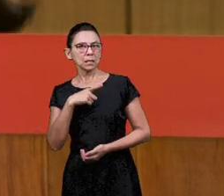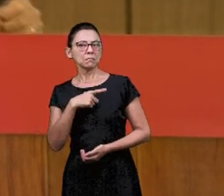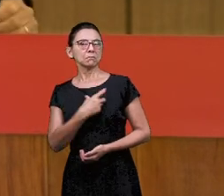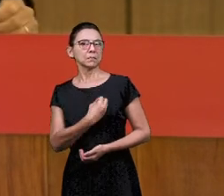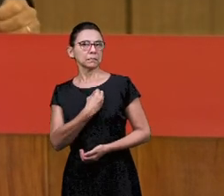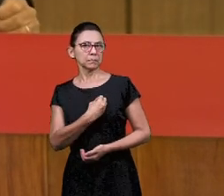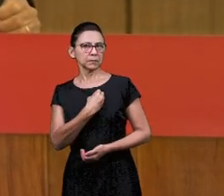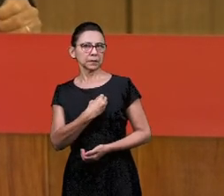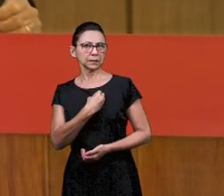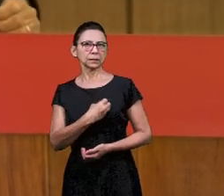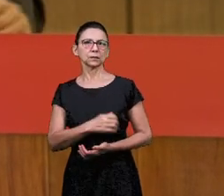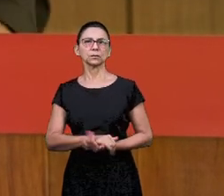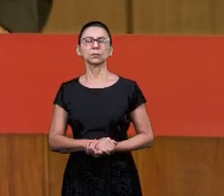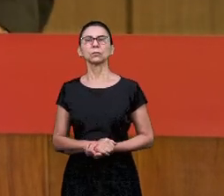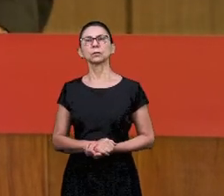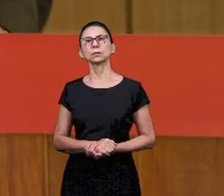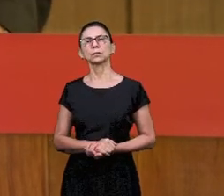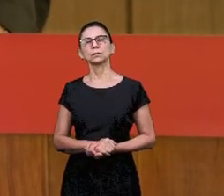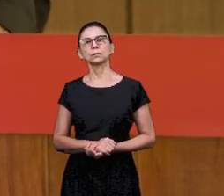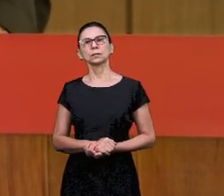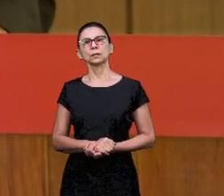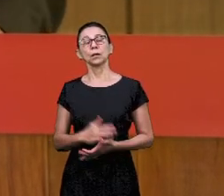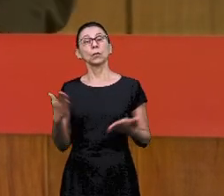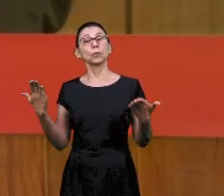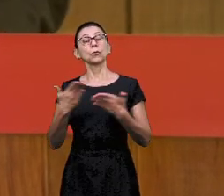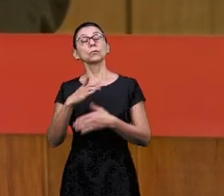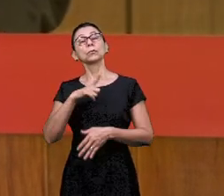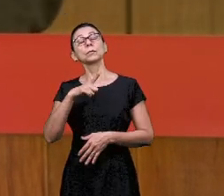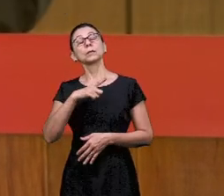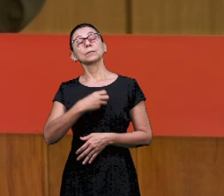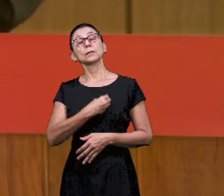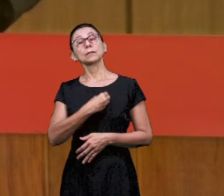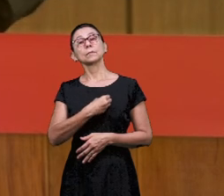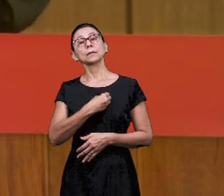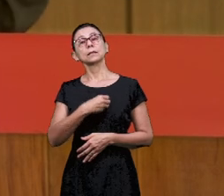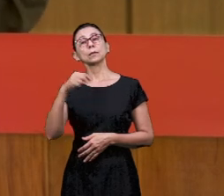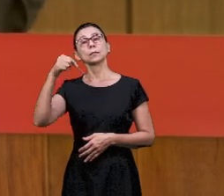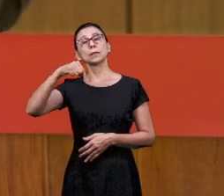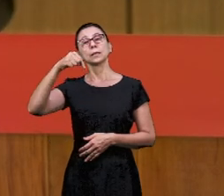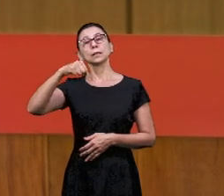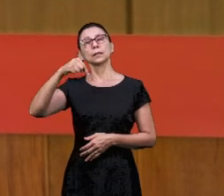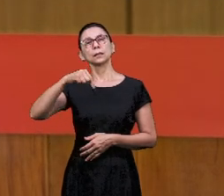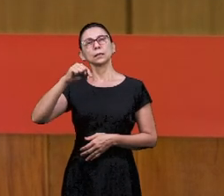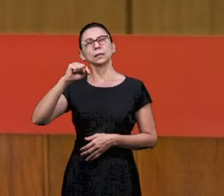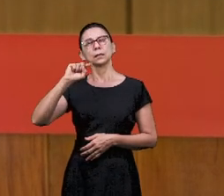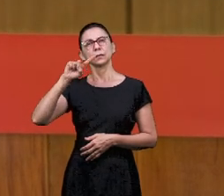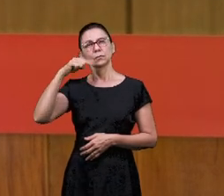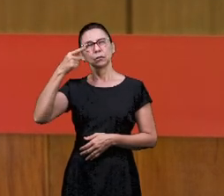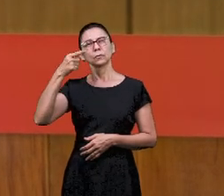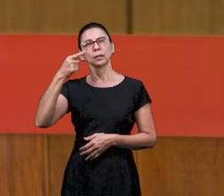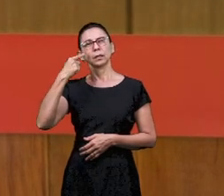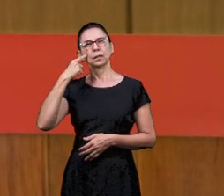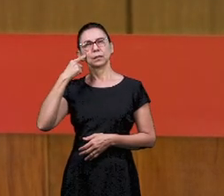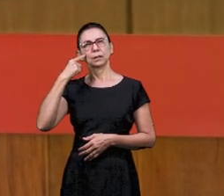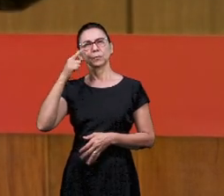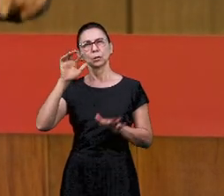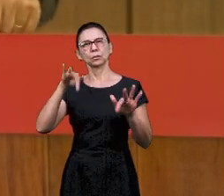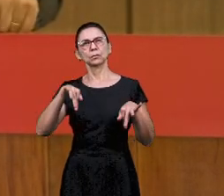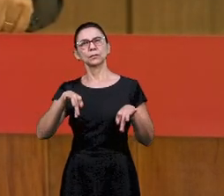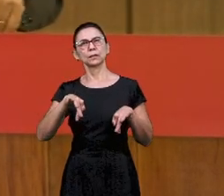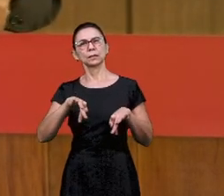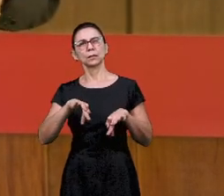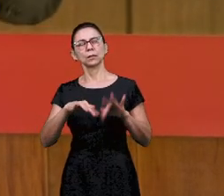de participation des frères et sœurs de l'Afrique. Même aujourd'hui, nous allons voir une participation